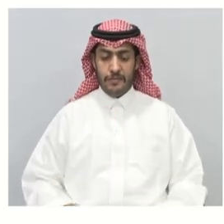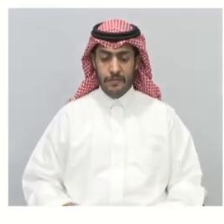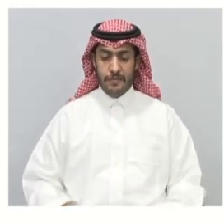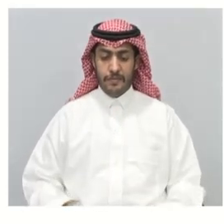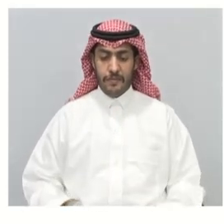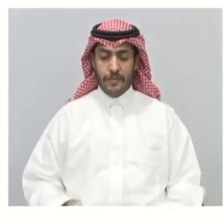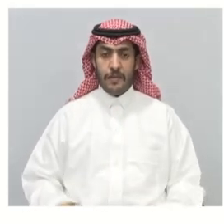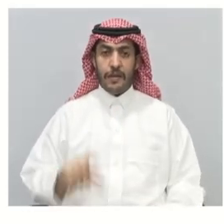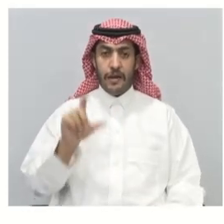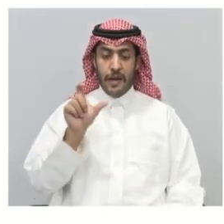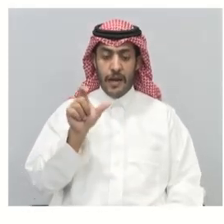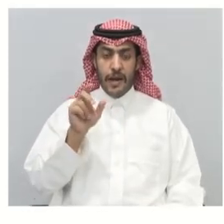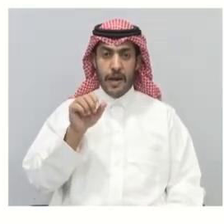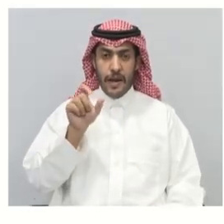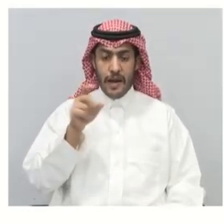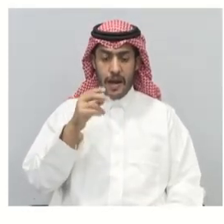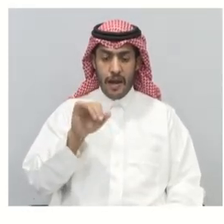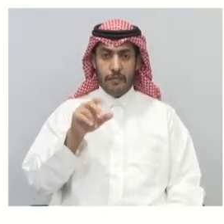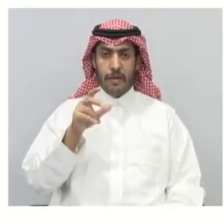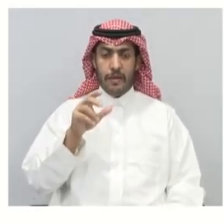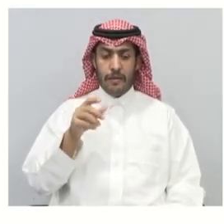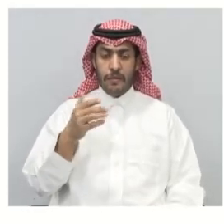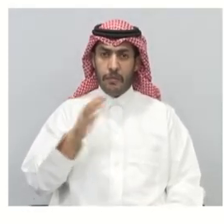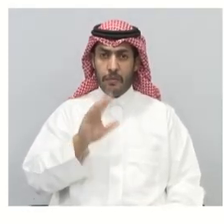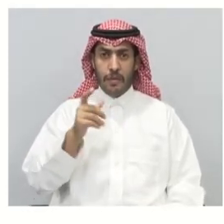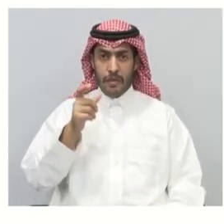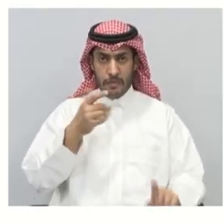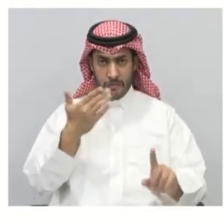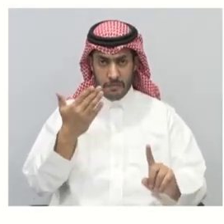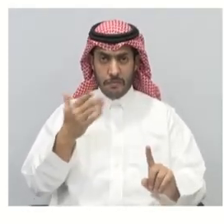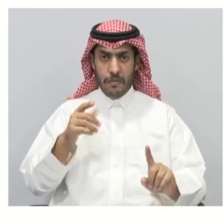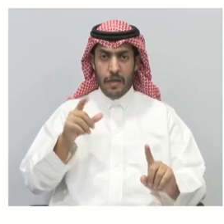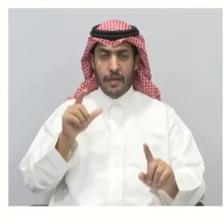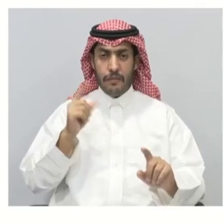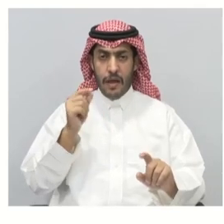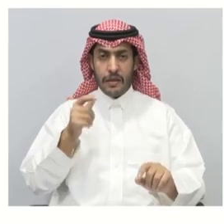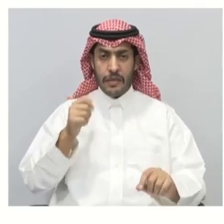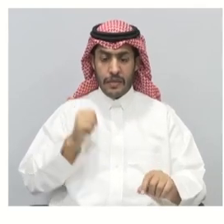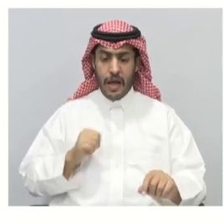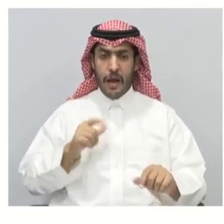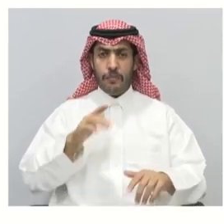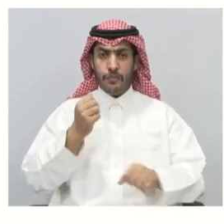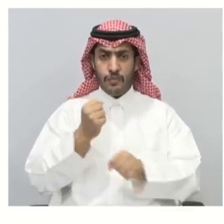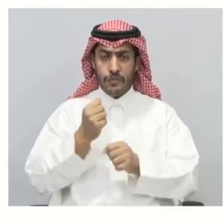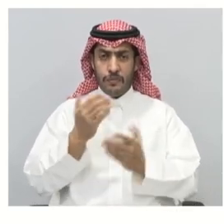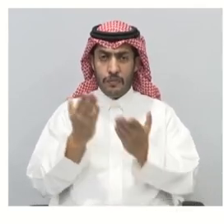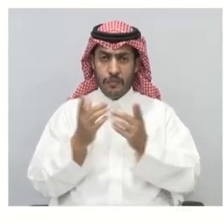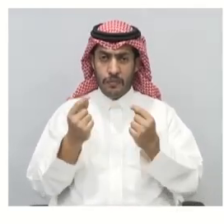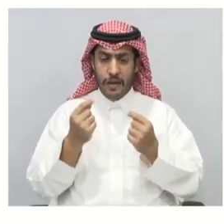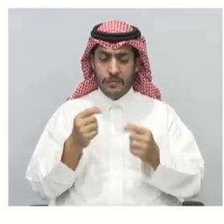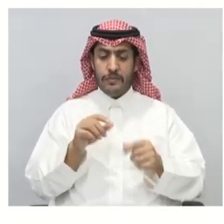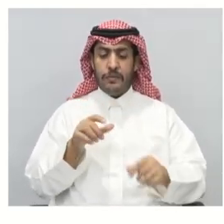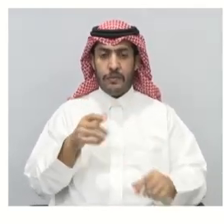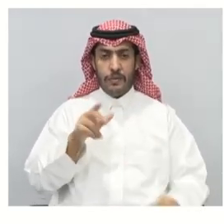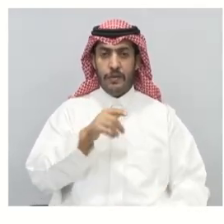مثلا نعم الطالب المجتهد نعم الطالب المجتهد هو طبعا جمله نعم الانسان النظيف نقول